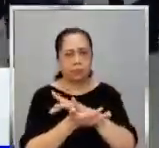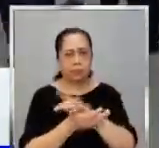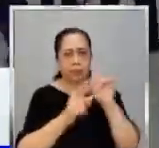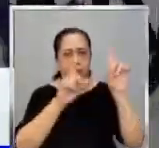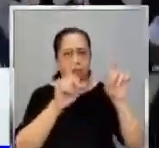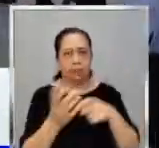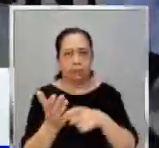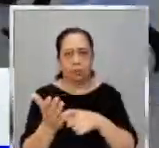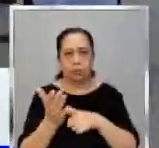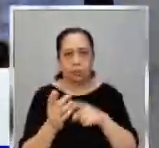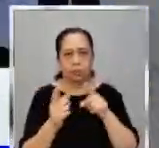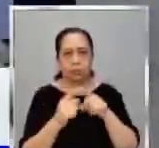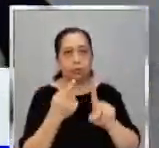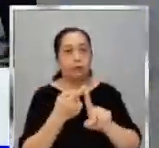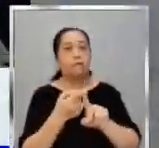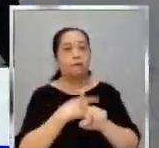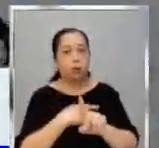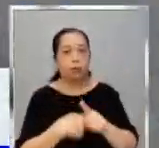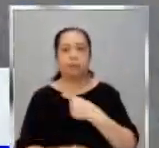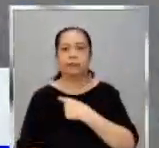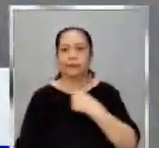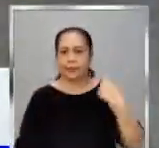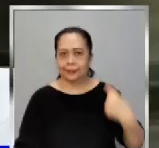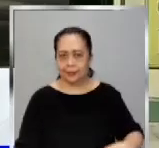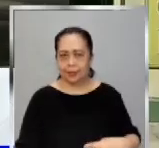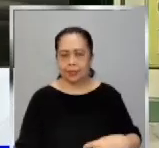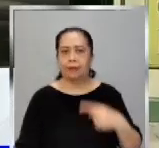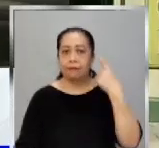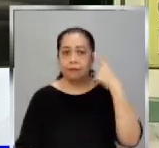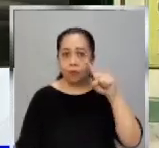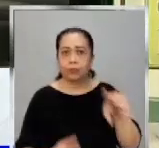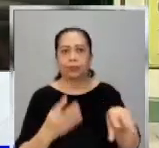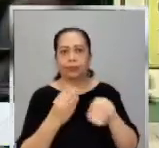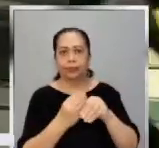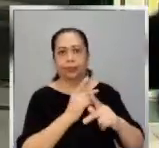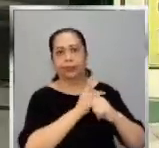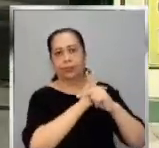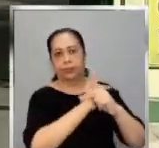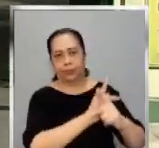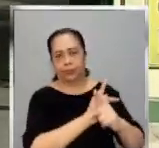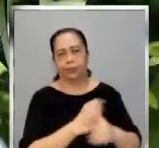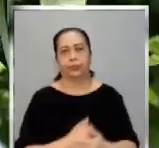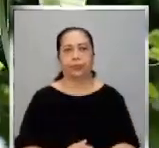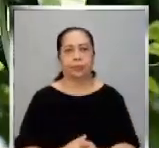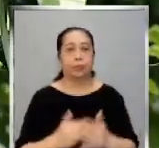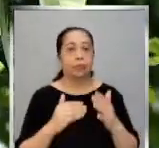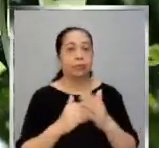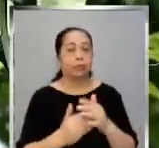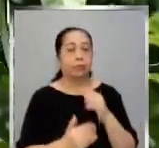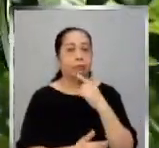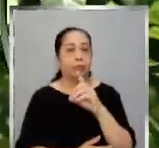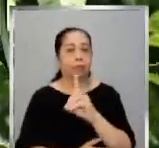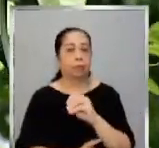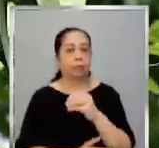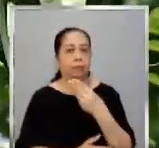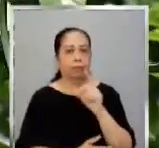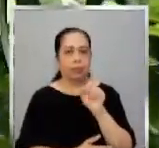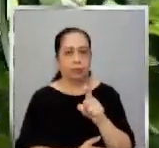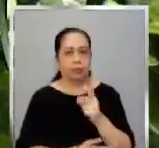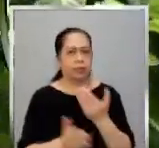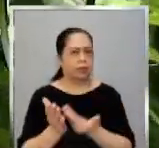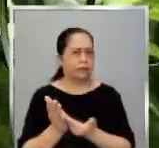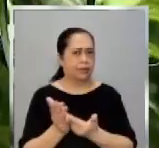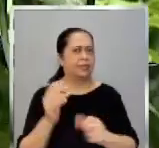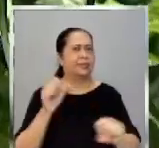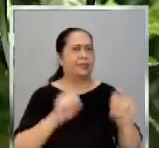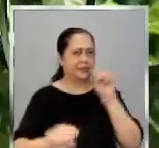requirement sa mga manggagaling China bilang dagdag na proteksyon. Muli namang iginiit ng DOH na dapat evidence at science-based ang